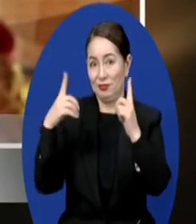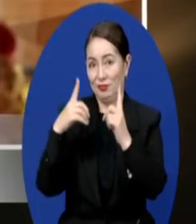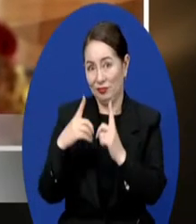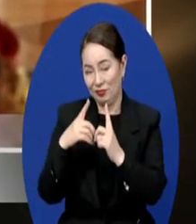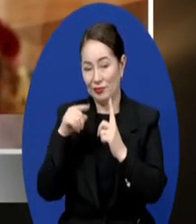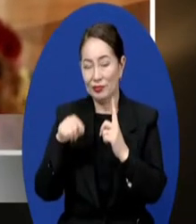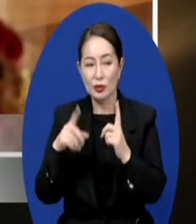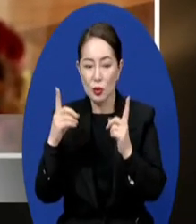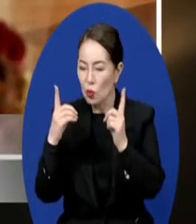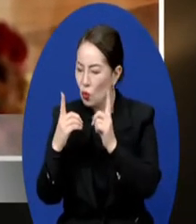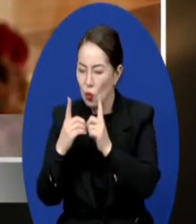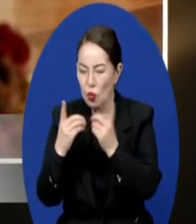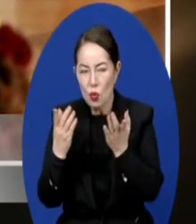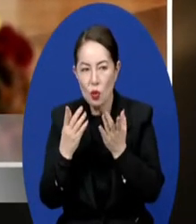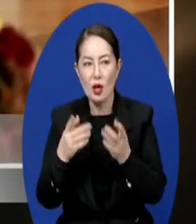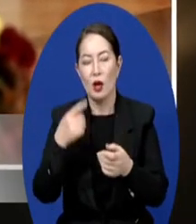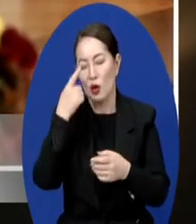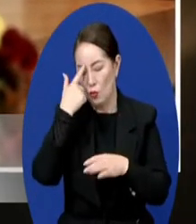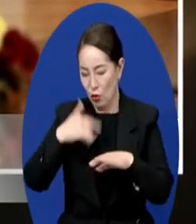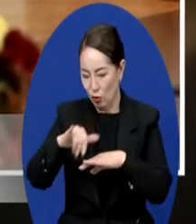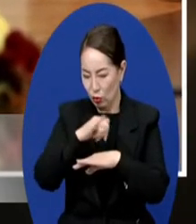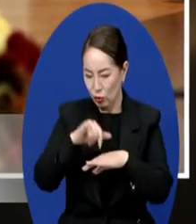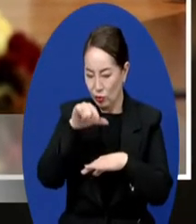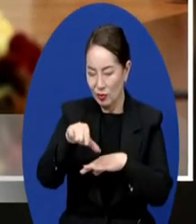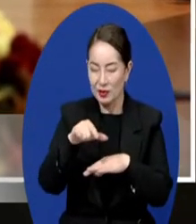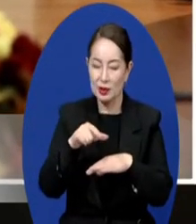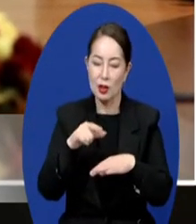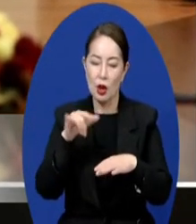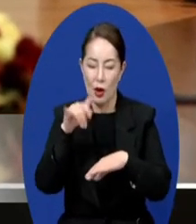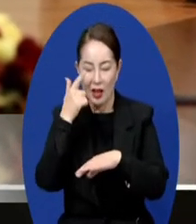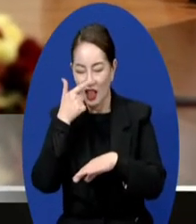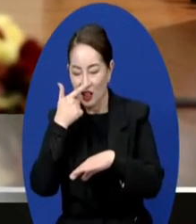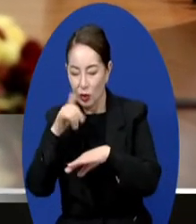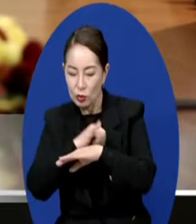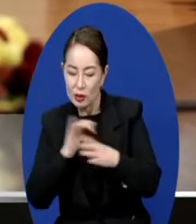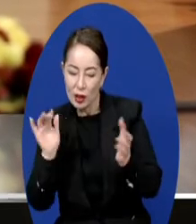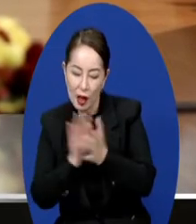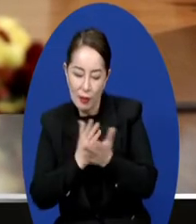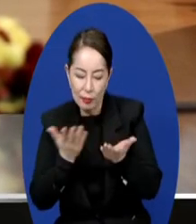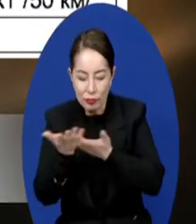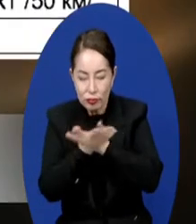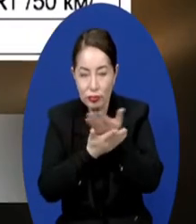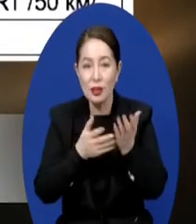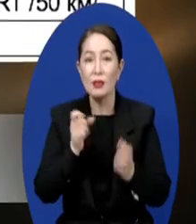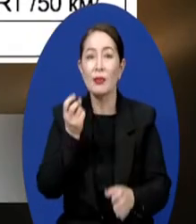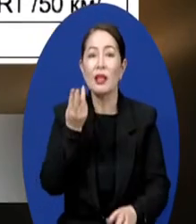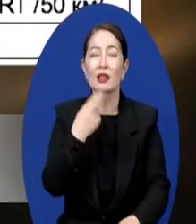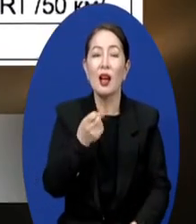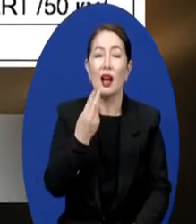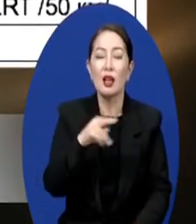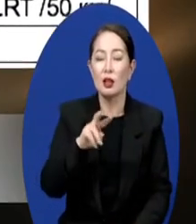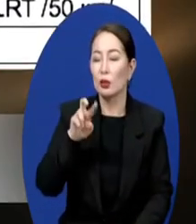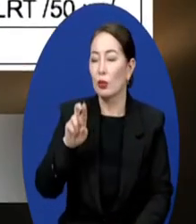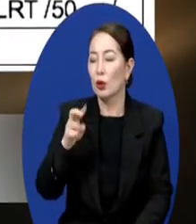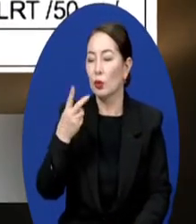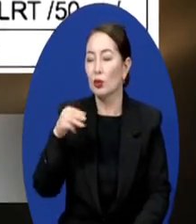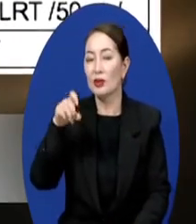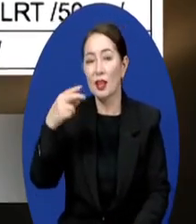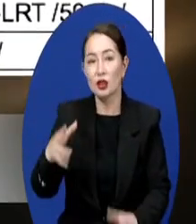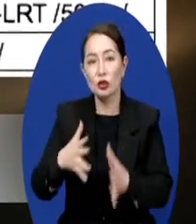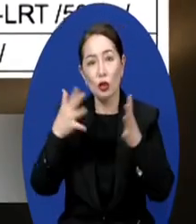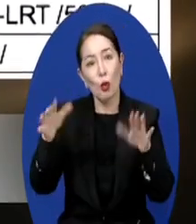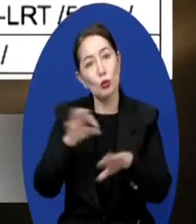Монгол улсын засгийн газраас төвшүүлсэн шин сэргэлтийн бодлогын хүрээнд хоёр улсын хооронд хэрэгжүүлэх боломжтой дэд бүтцийн томоохон төслүүдийн талаар санал